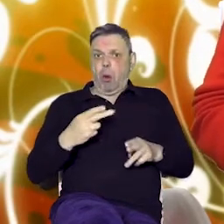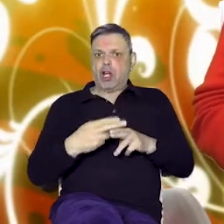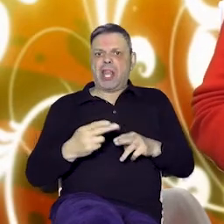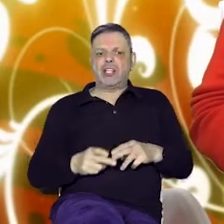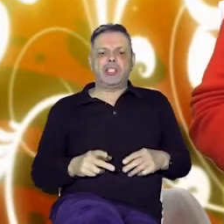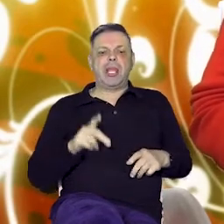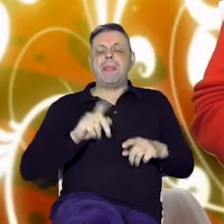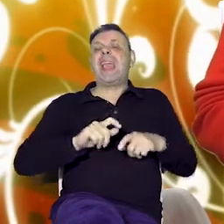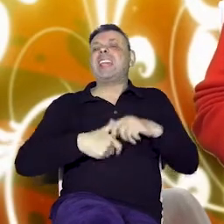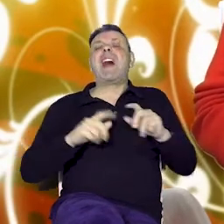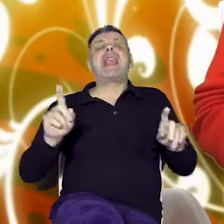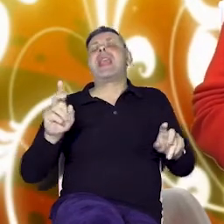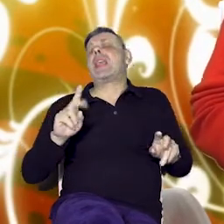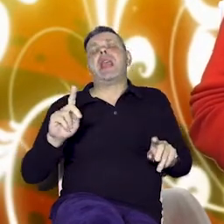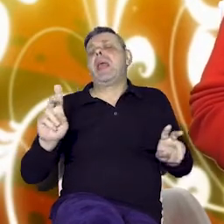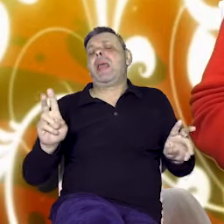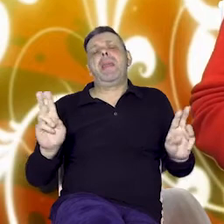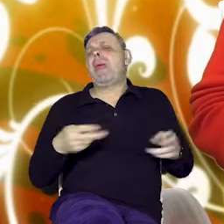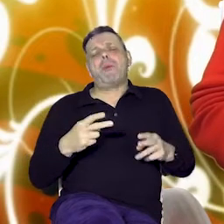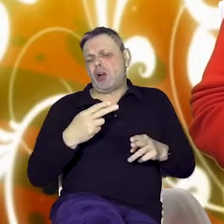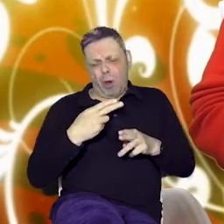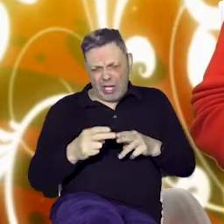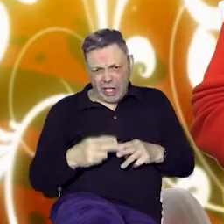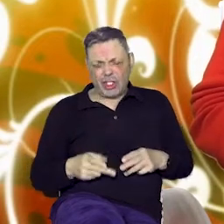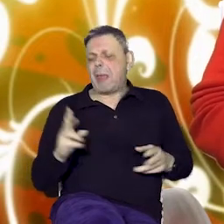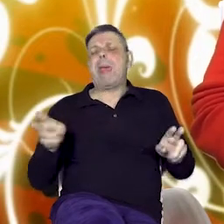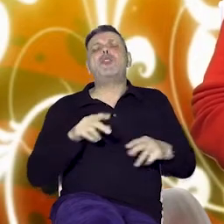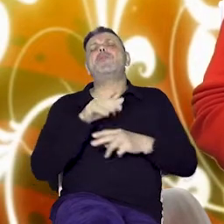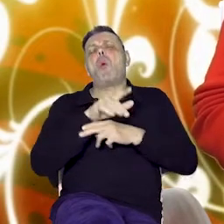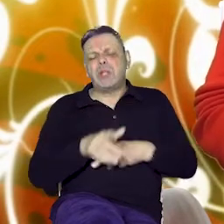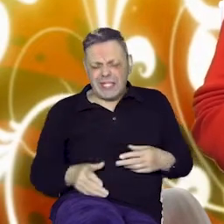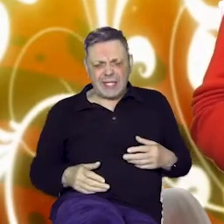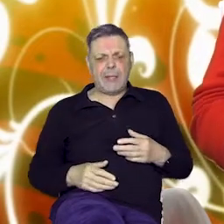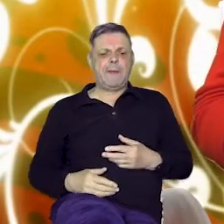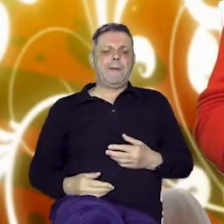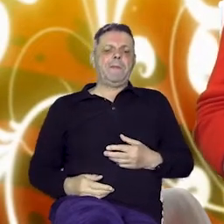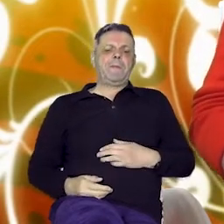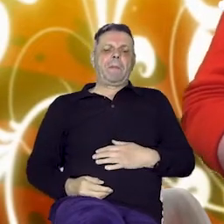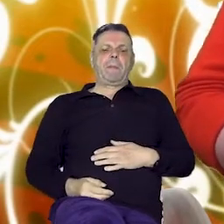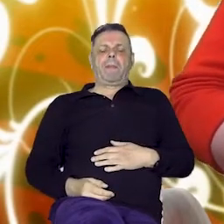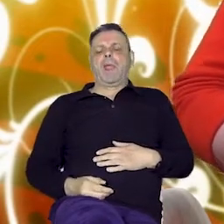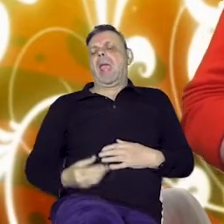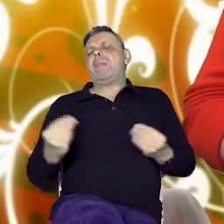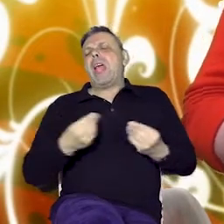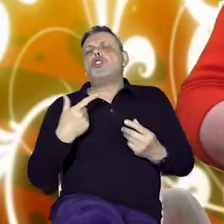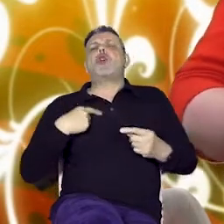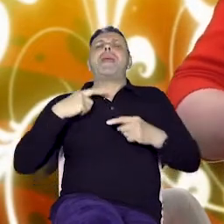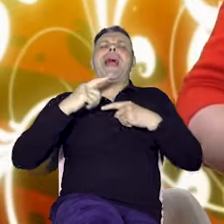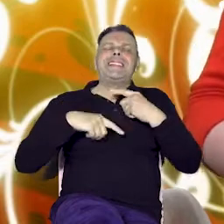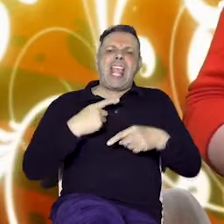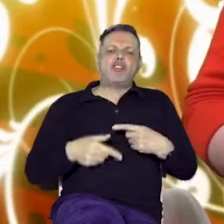ne možemo riješiti. Jednostavno ne možemo na njih utjecati. Jako je puno tu čimbenika koje mi nasljeđujemo, koje